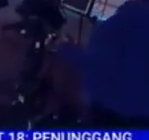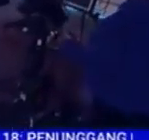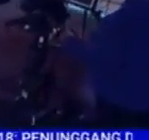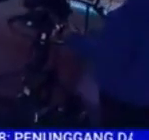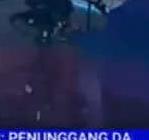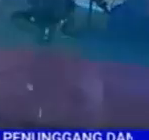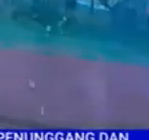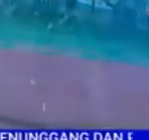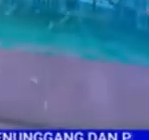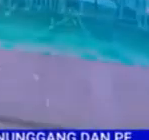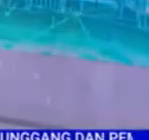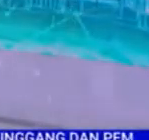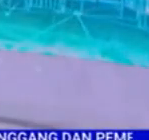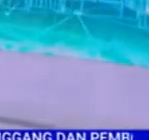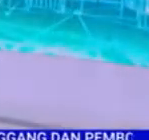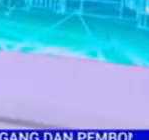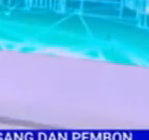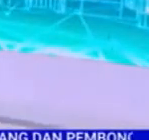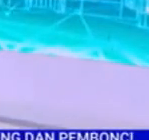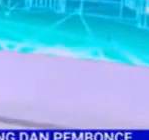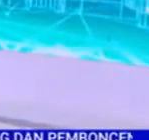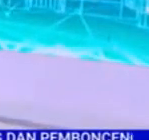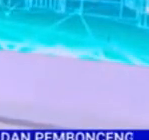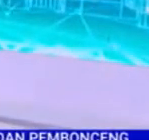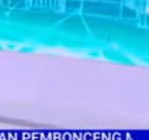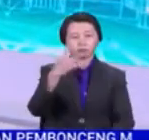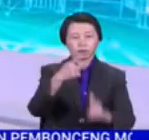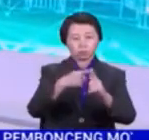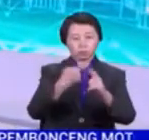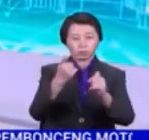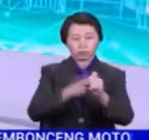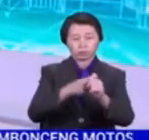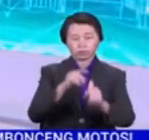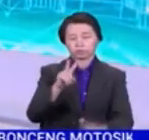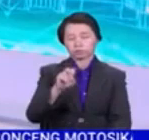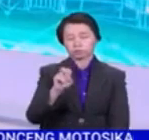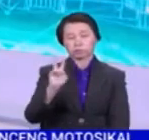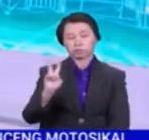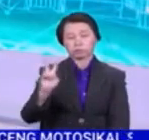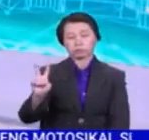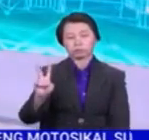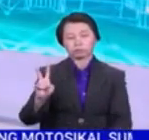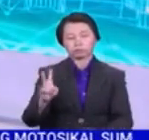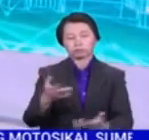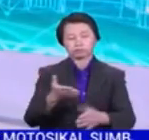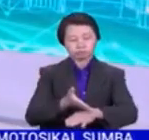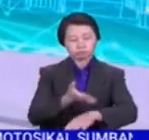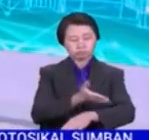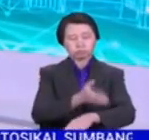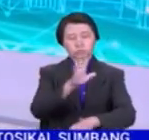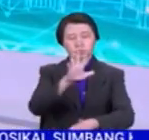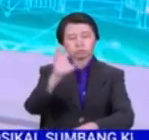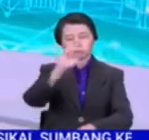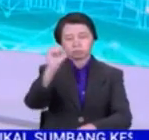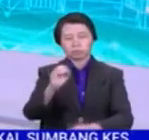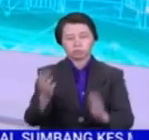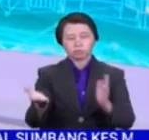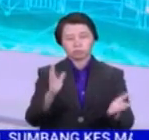Keluaran dalam negara kasar Kdnk bagi suku tahun pertama 2022 berkembang 5%